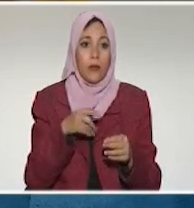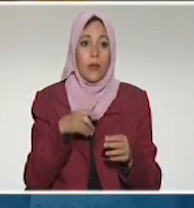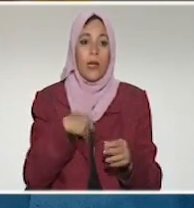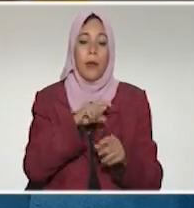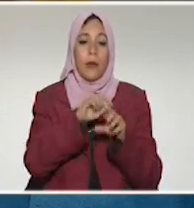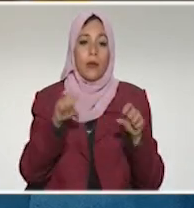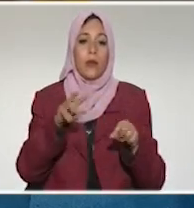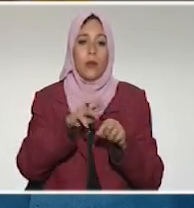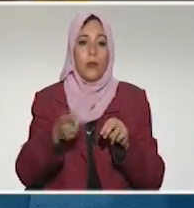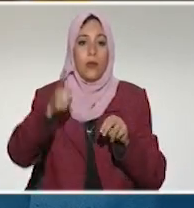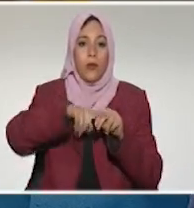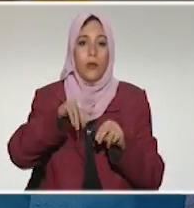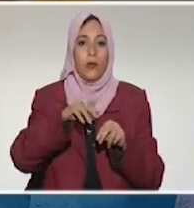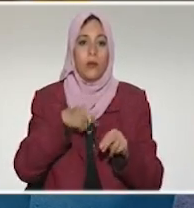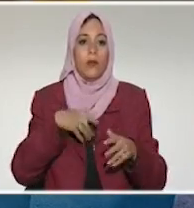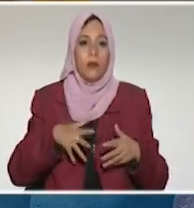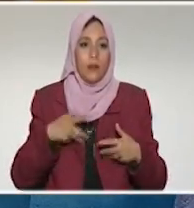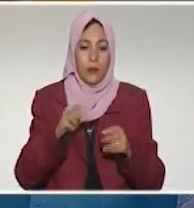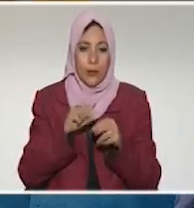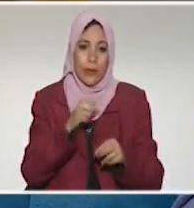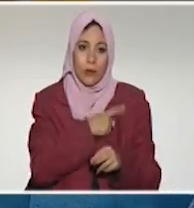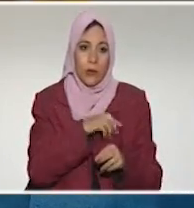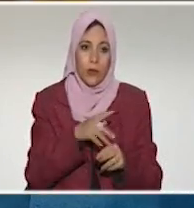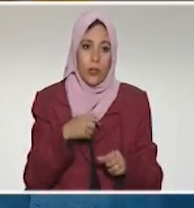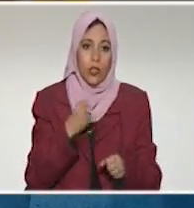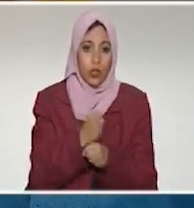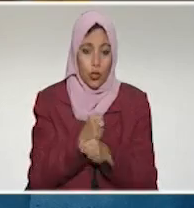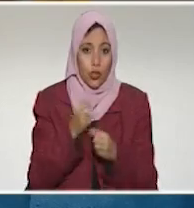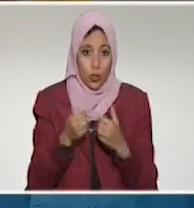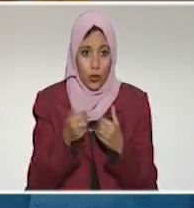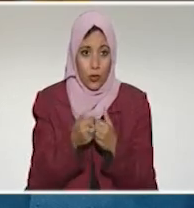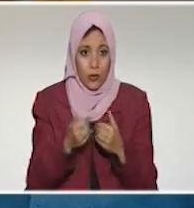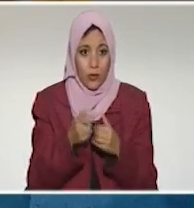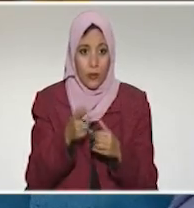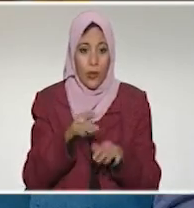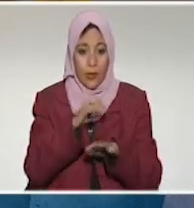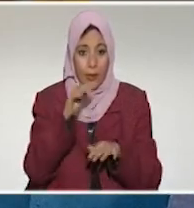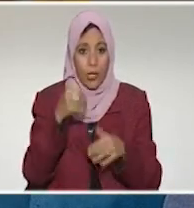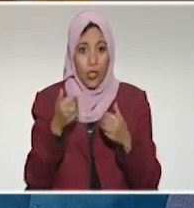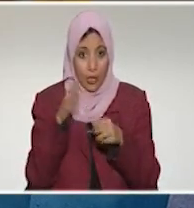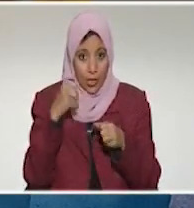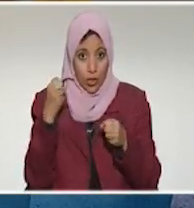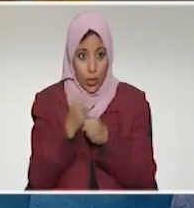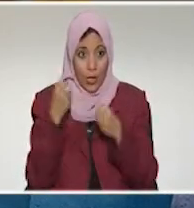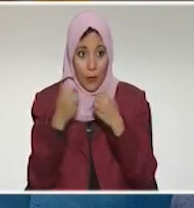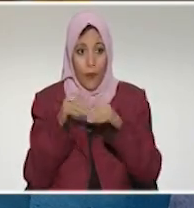مغيره بقى عبد الله مشرف وبتاعه. اشتغلت معاه فراح قايل انا عايزك في المسرح معايا.